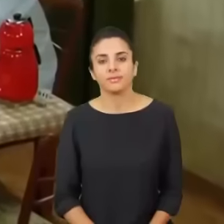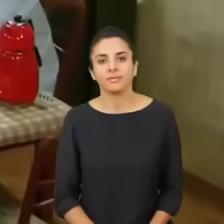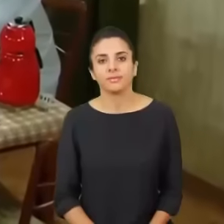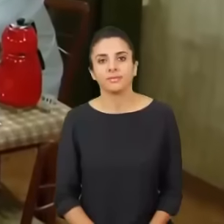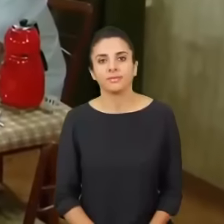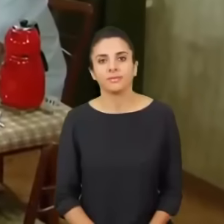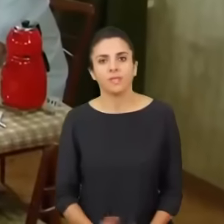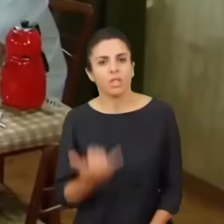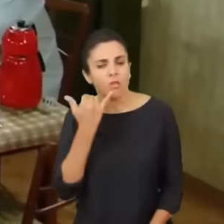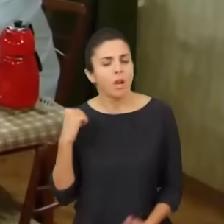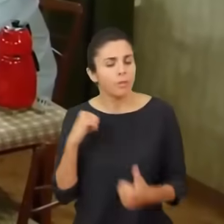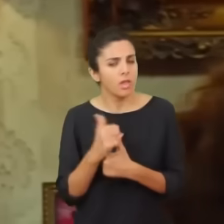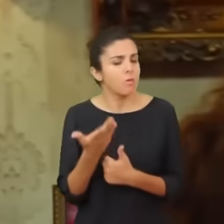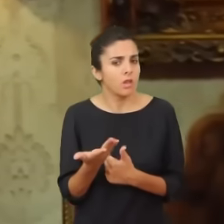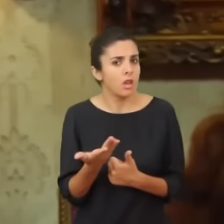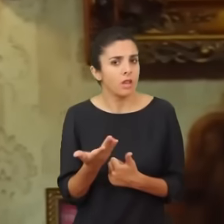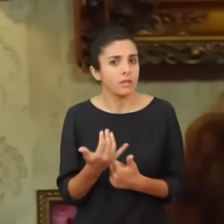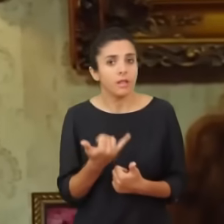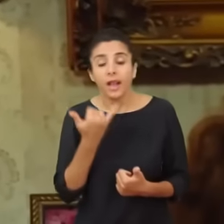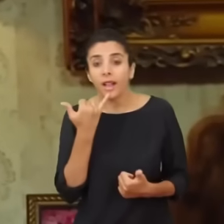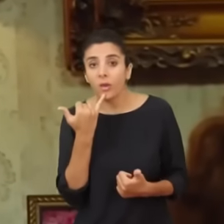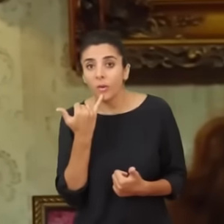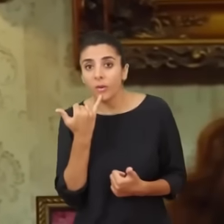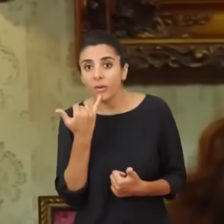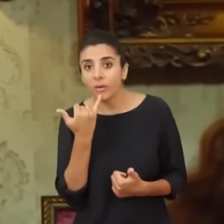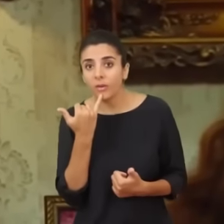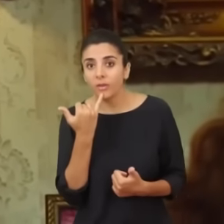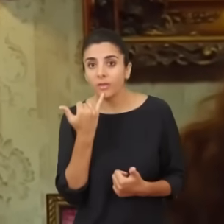Ama çalıştı ya, telefona bak. Alo.